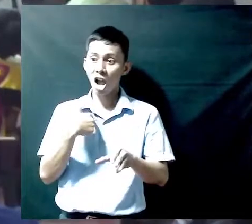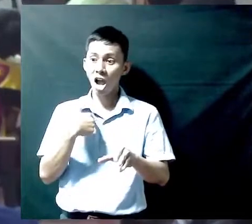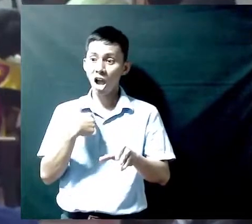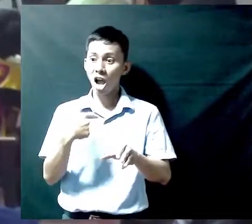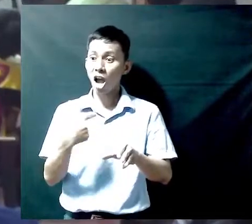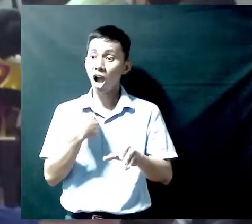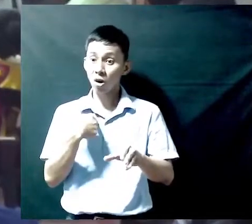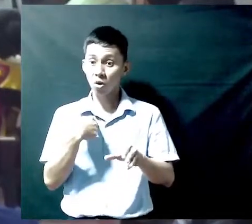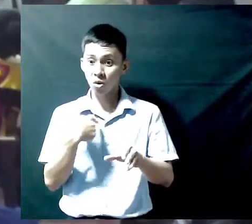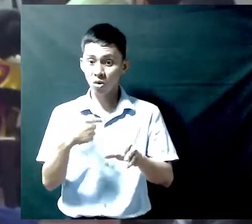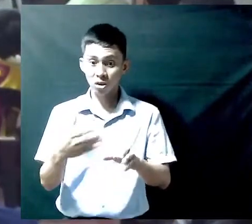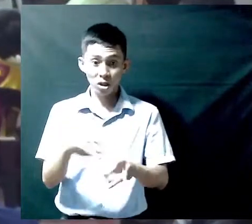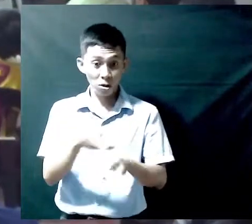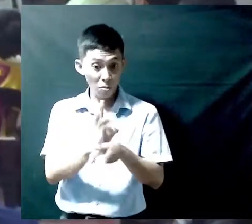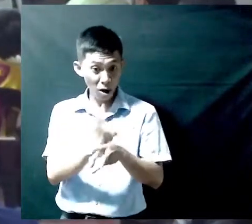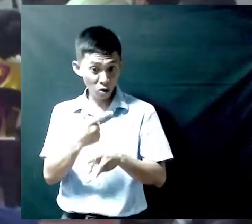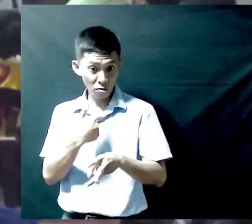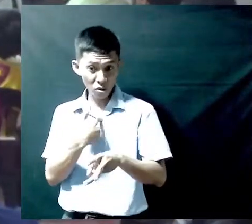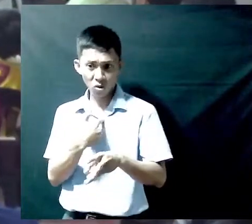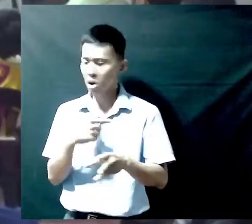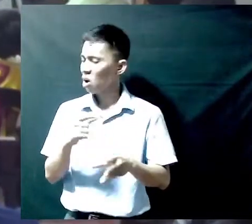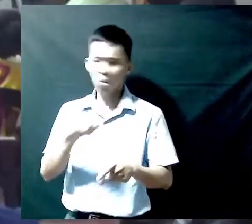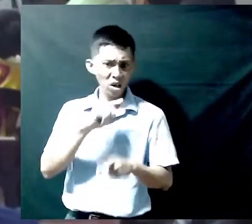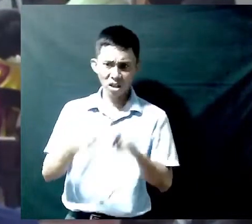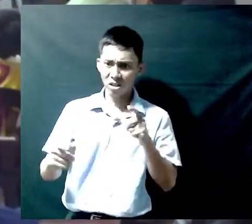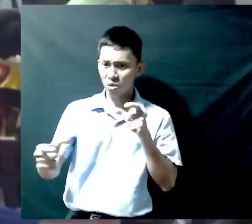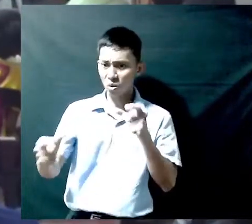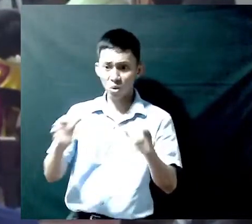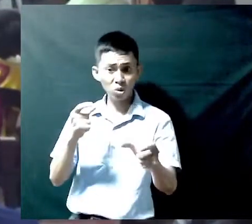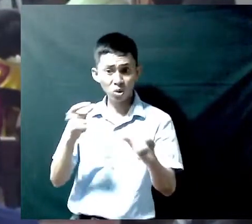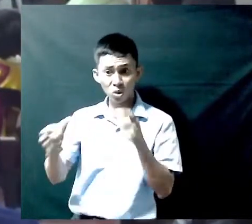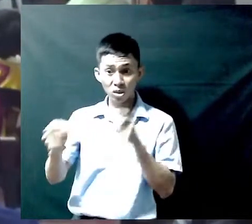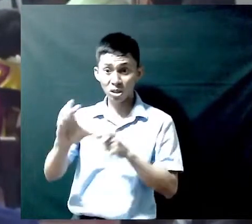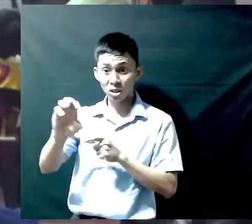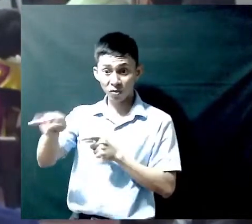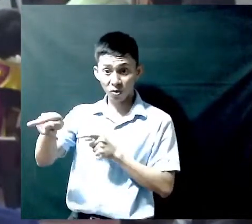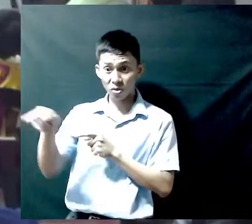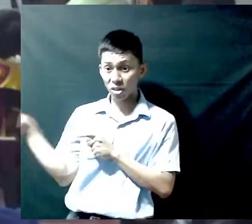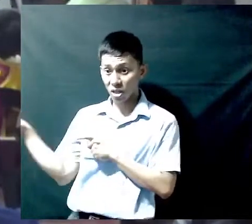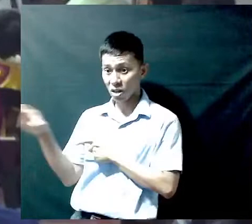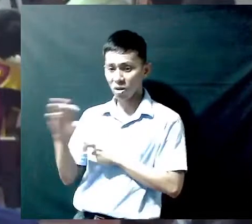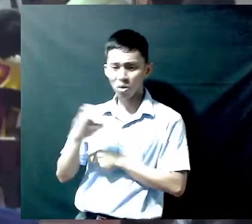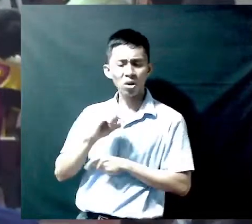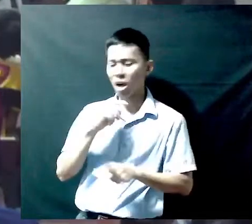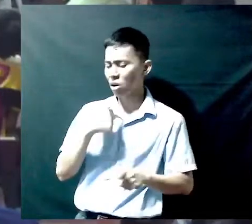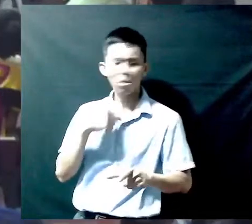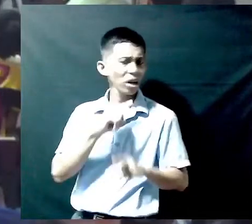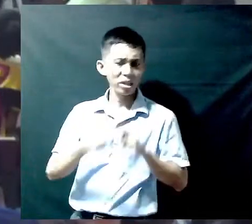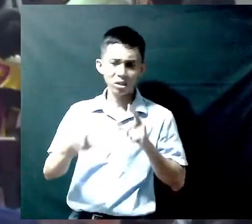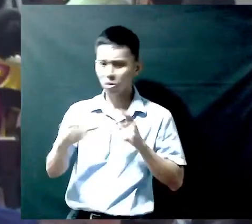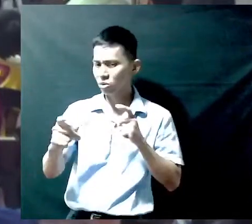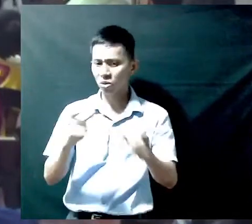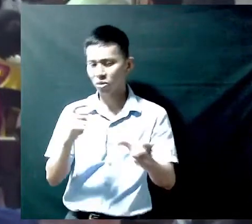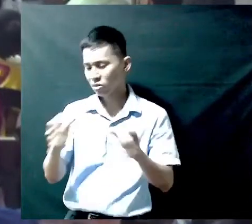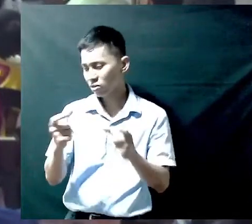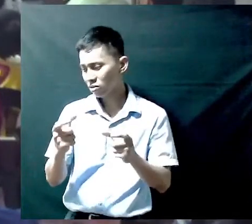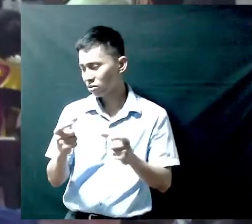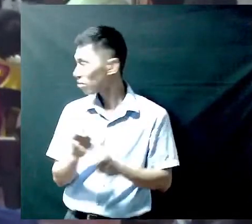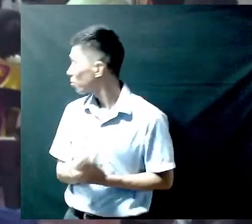to. Pag hiningi po ng may-ari, hingiin mo ulit, ambina. Oh,